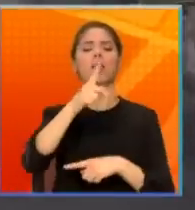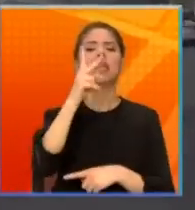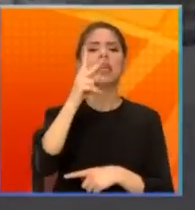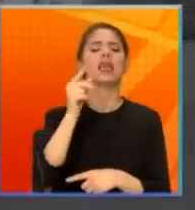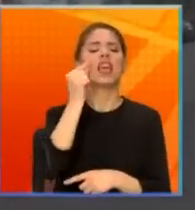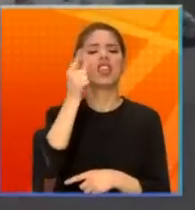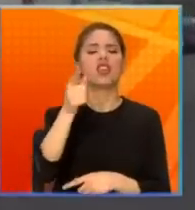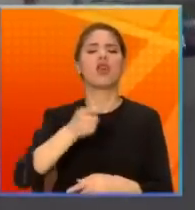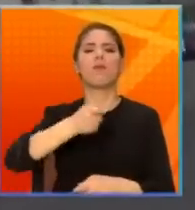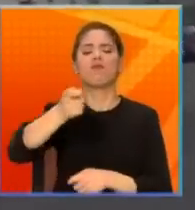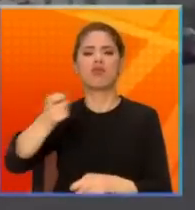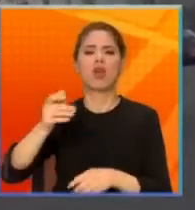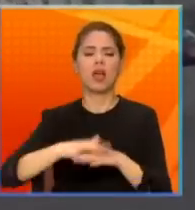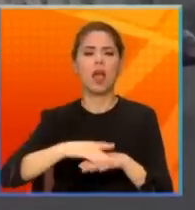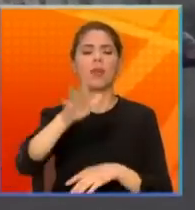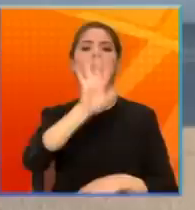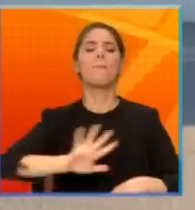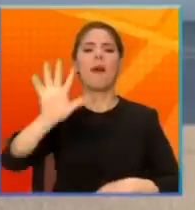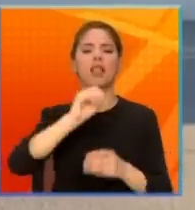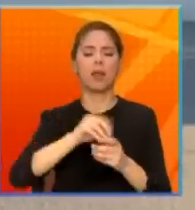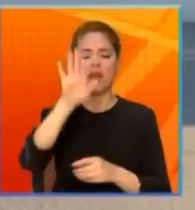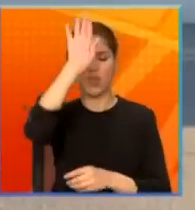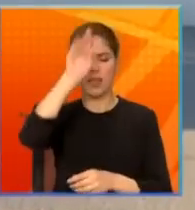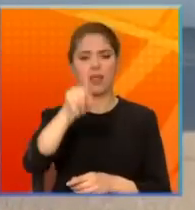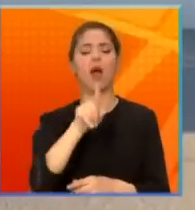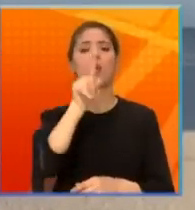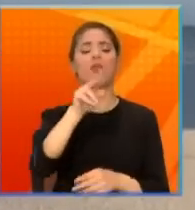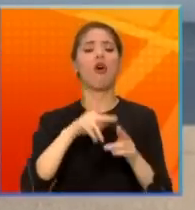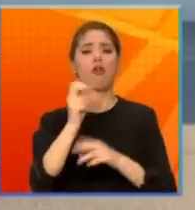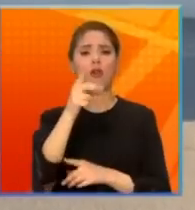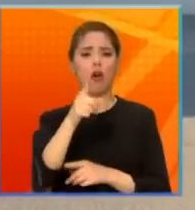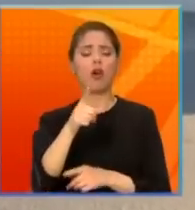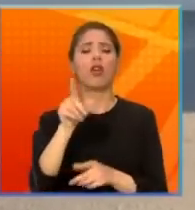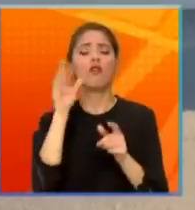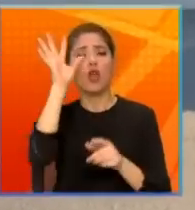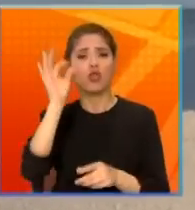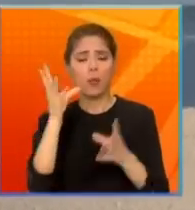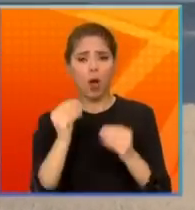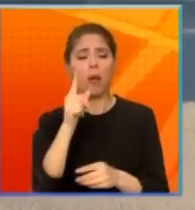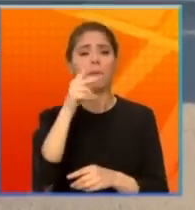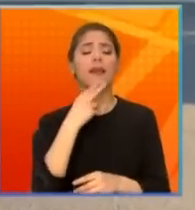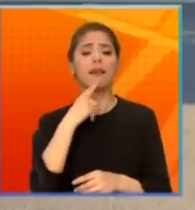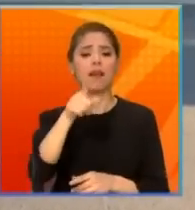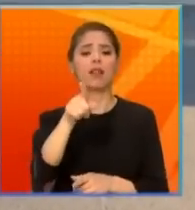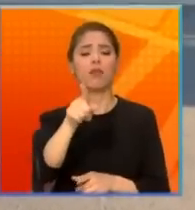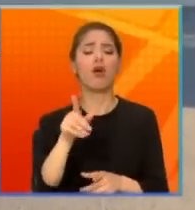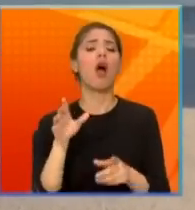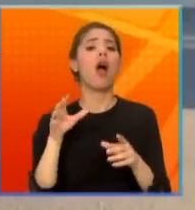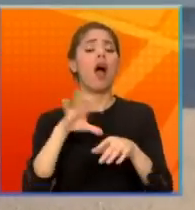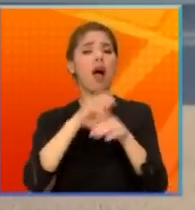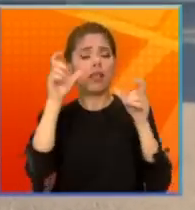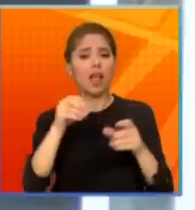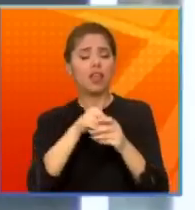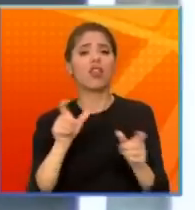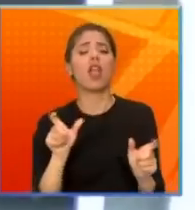İstanbul Maltepe'deki Göğüs Hastalıkları Hastanesi'nde yaşandı. Koronavirüs şüphesi taşıyan bir kadın hastanenin karantina servisine alınmış,